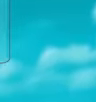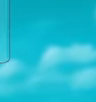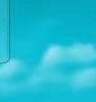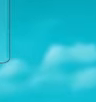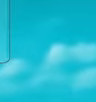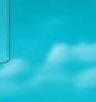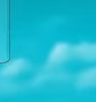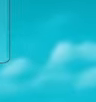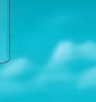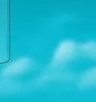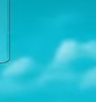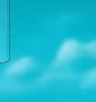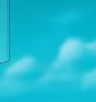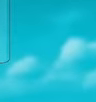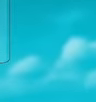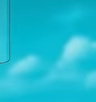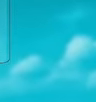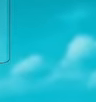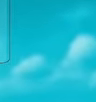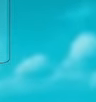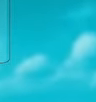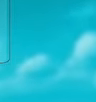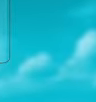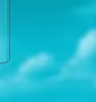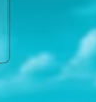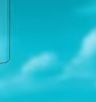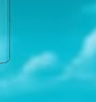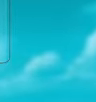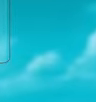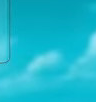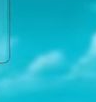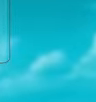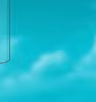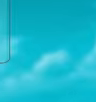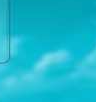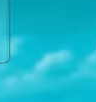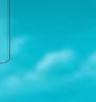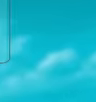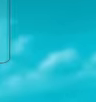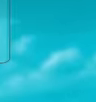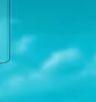2 градуса. В Байконуре днем плюс 4, ночью 1 тепла.